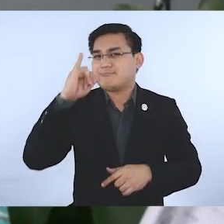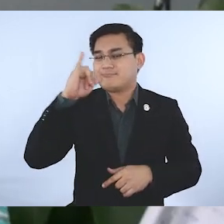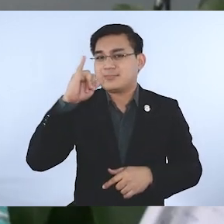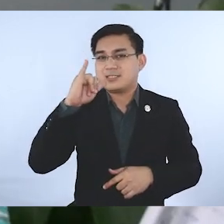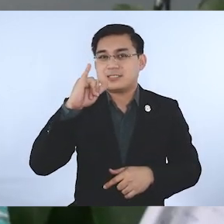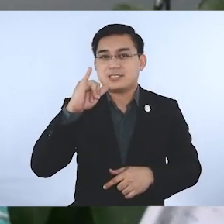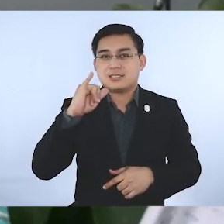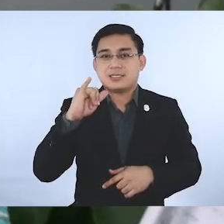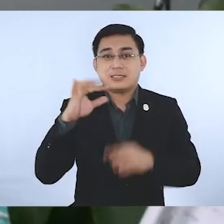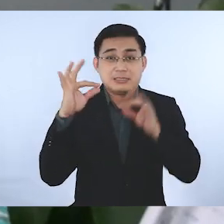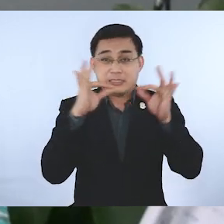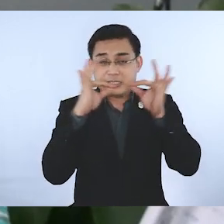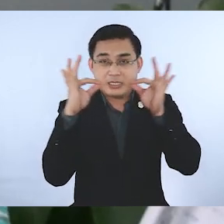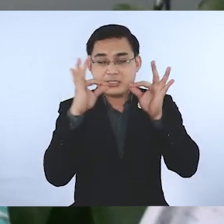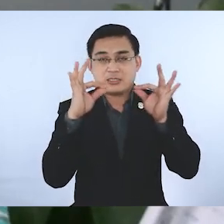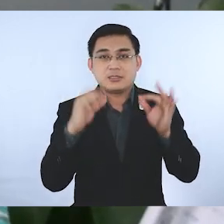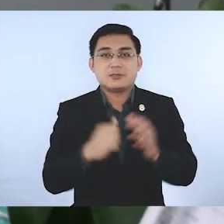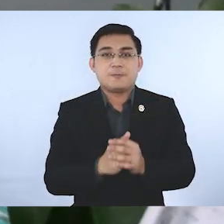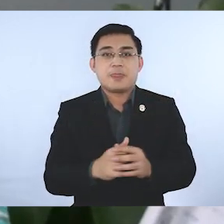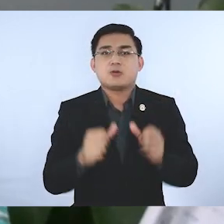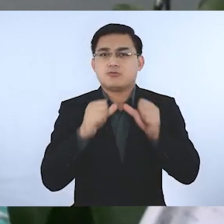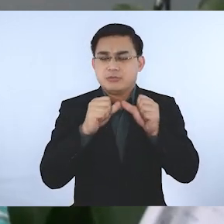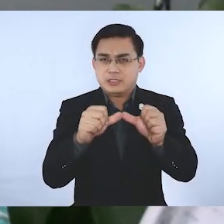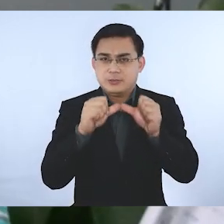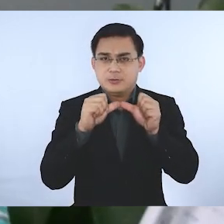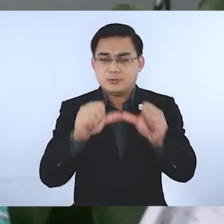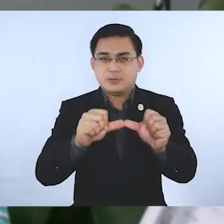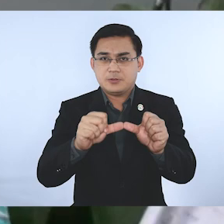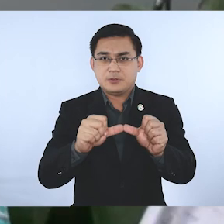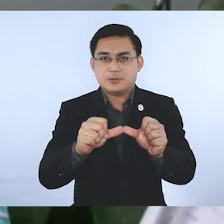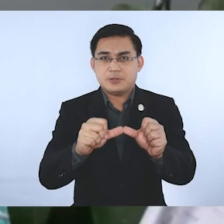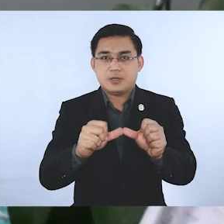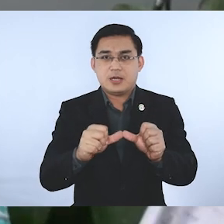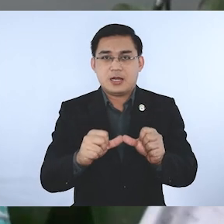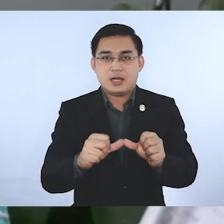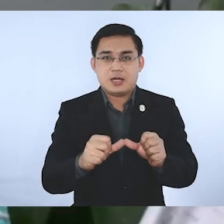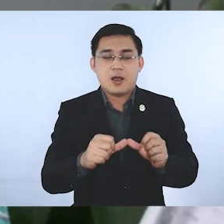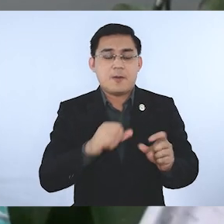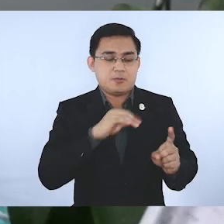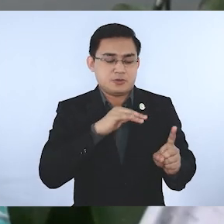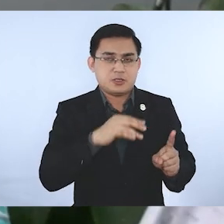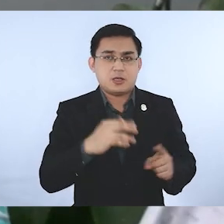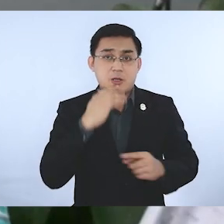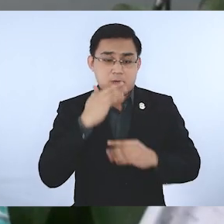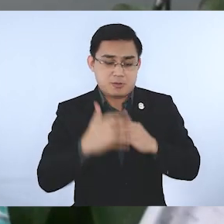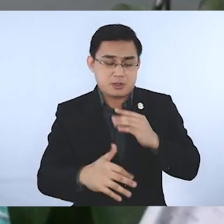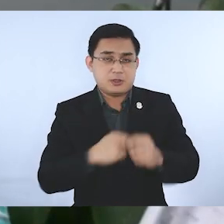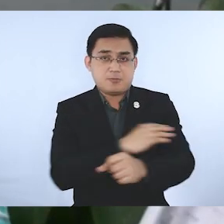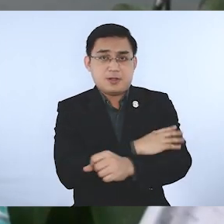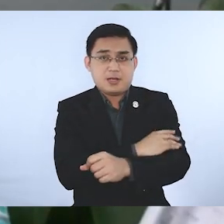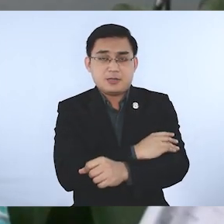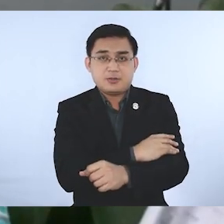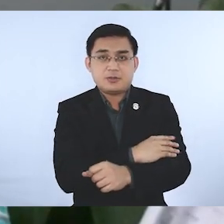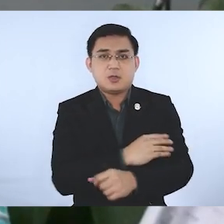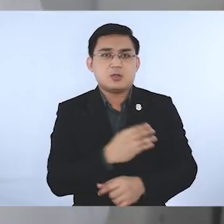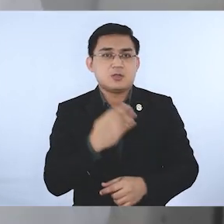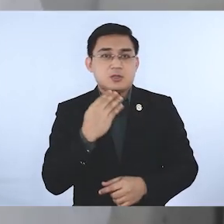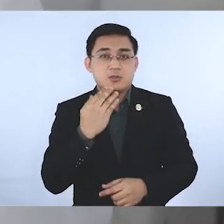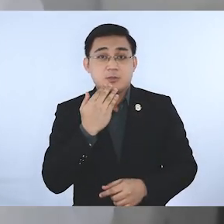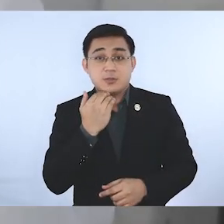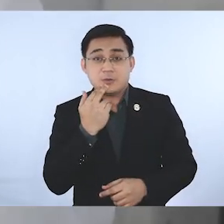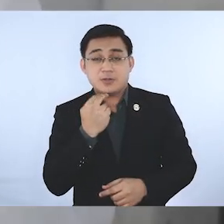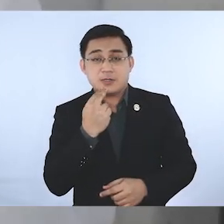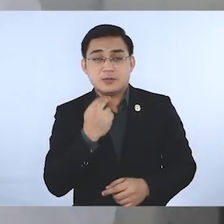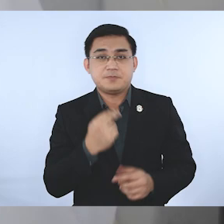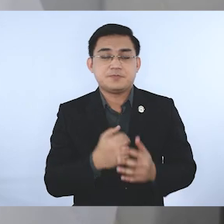And dapat ma-maintain natin ang ating blood pressure, blood sugar, and cholesterol. Isa